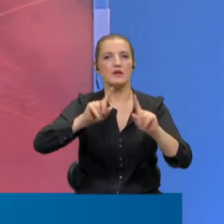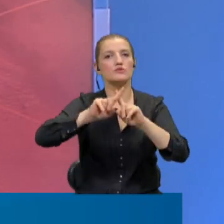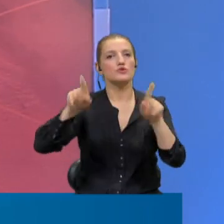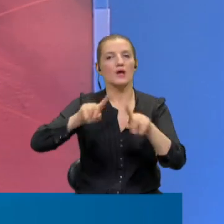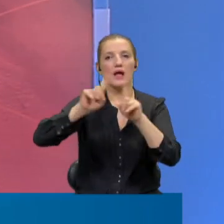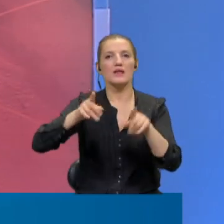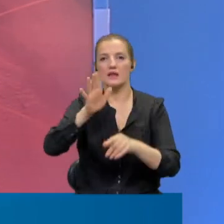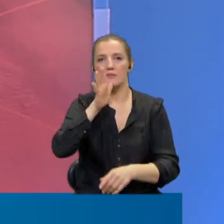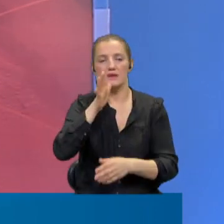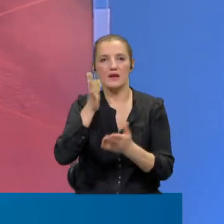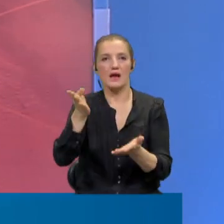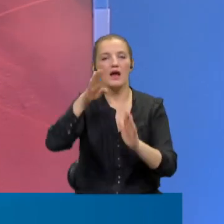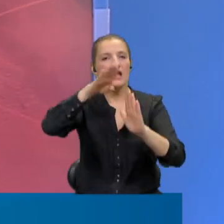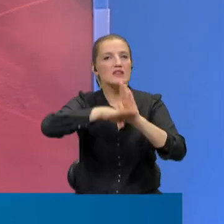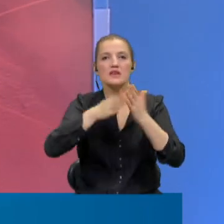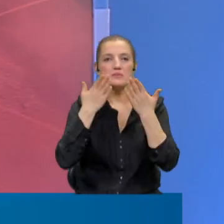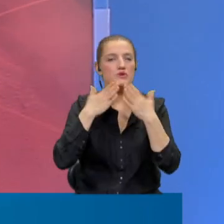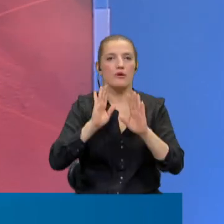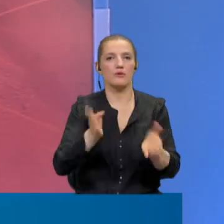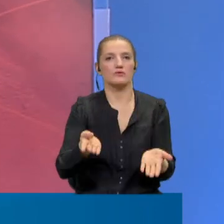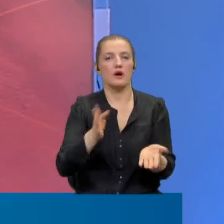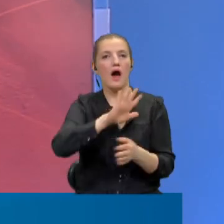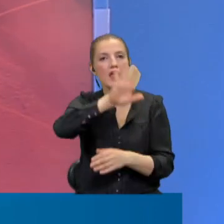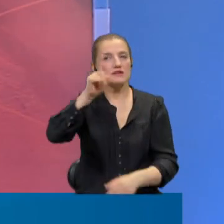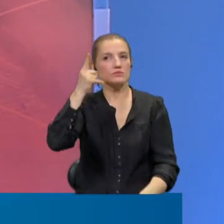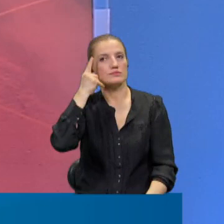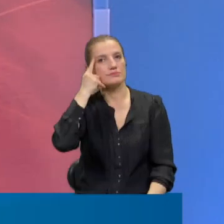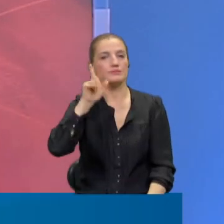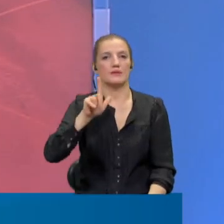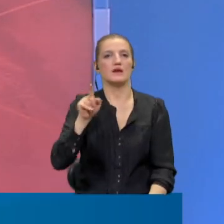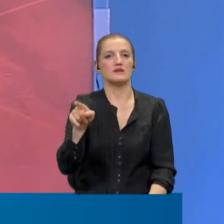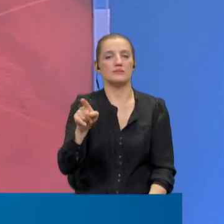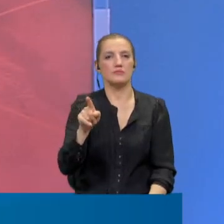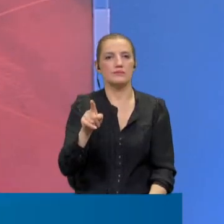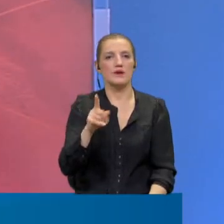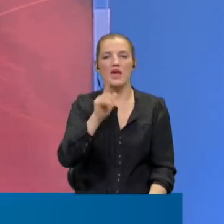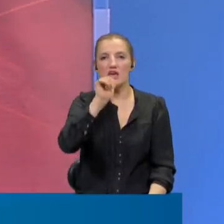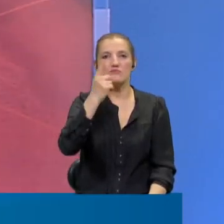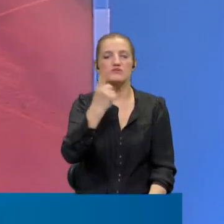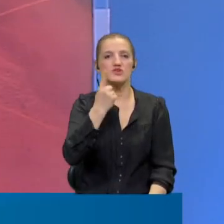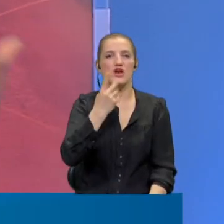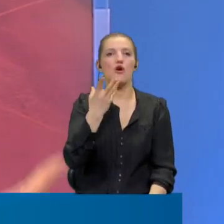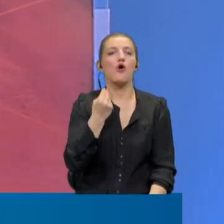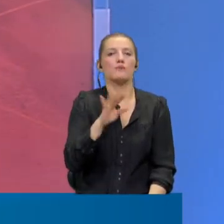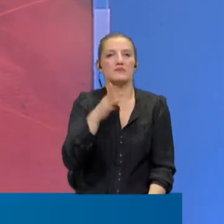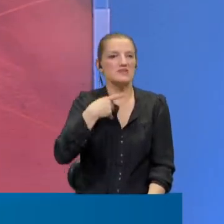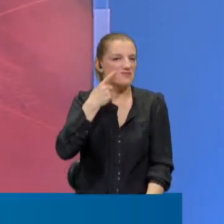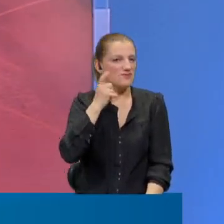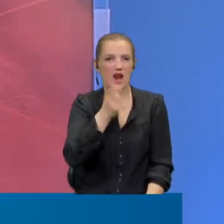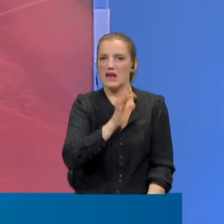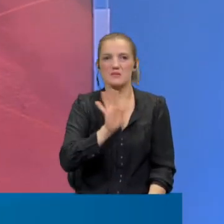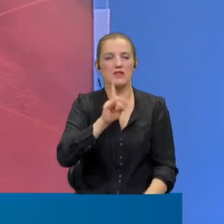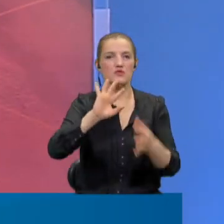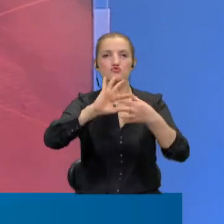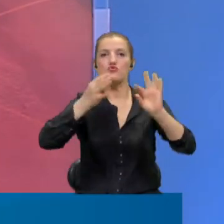dükkanlarında bile indirim Yoksa burada herkesin bir düşünmesi gerekir Abi bu arada hiçbir şey olmasa bile kesinlikle bir şey olduğunda bir fark edemedik